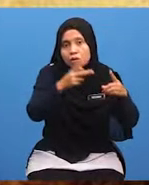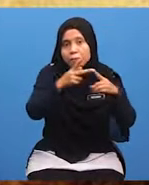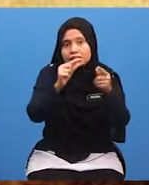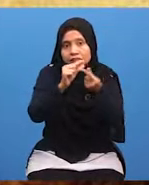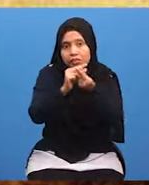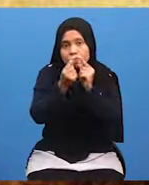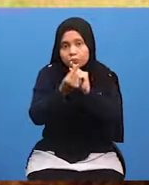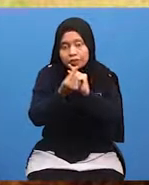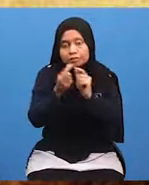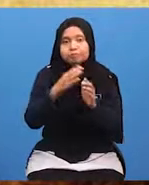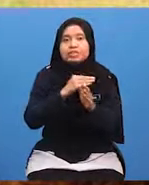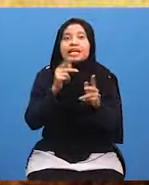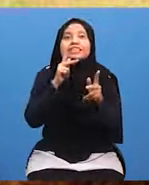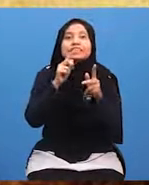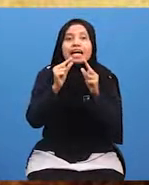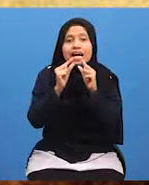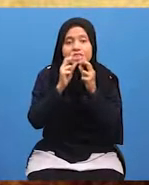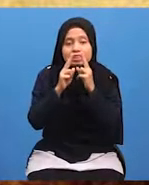dan Hadis.